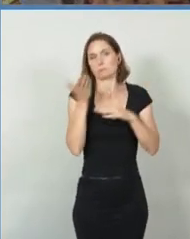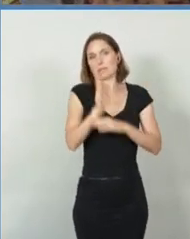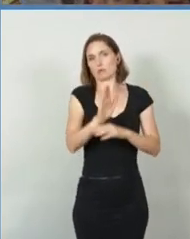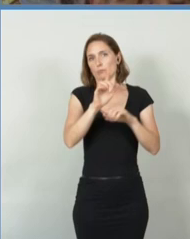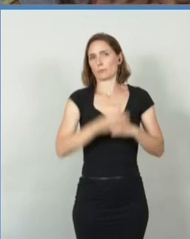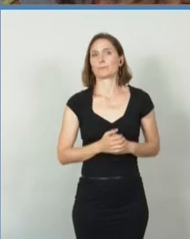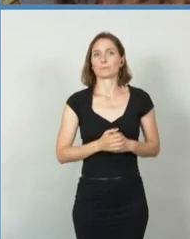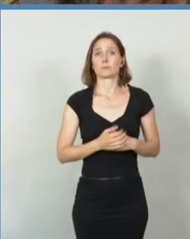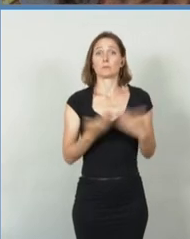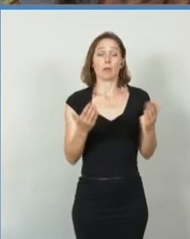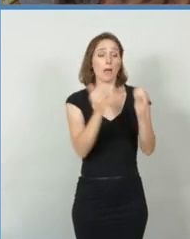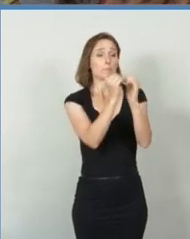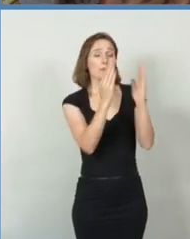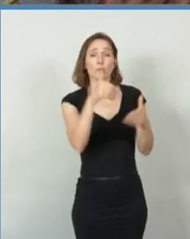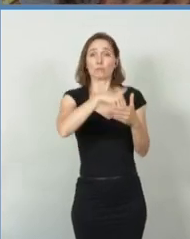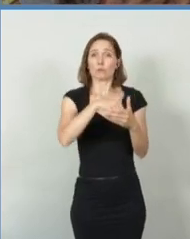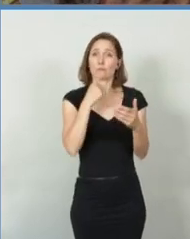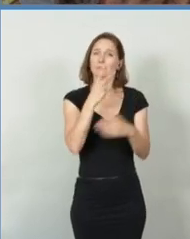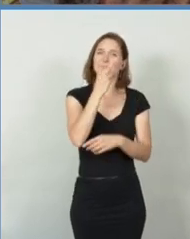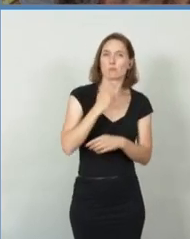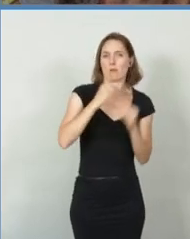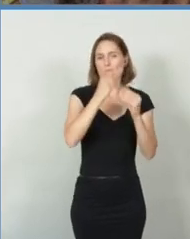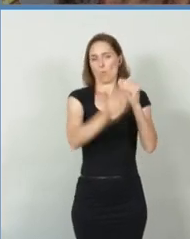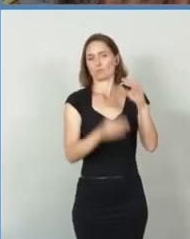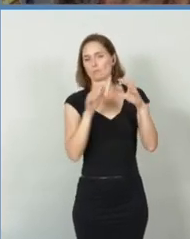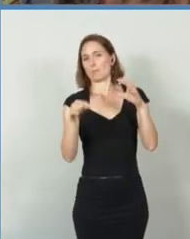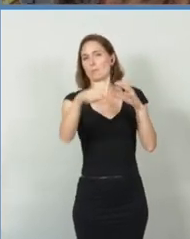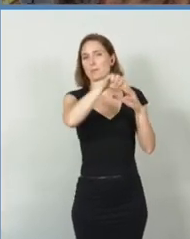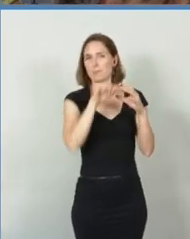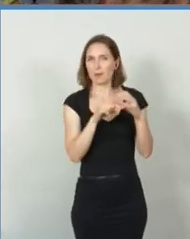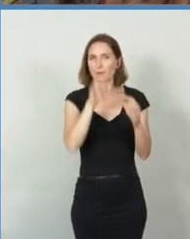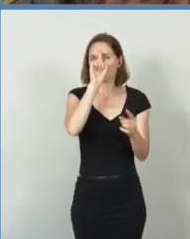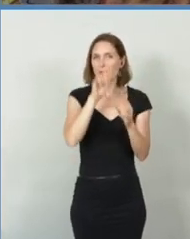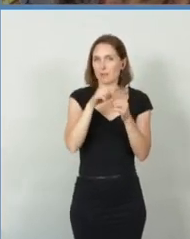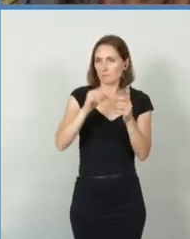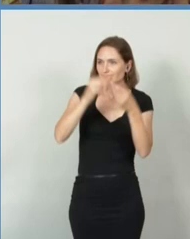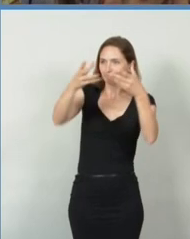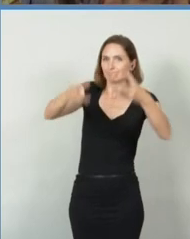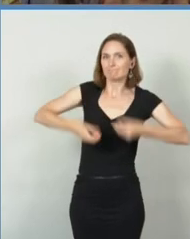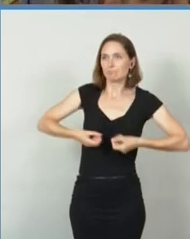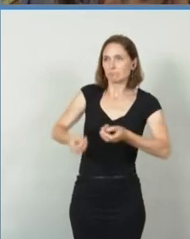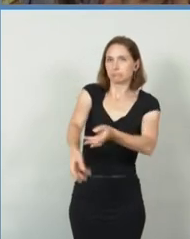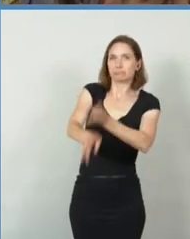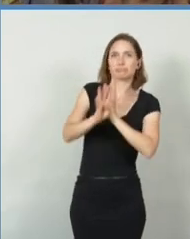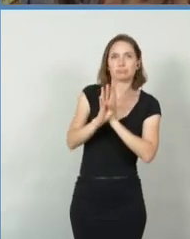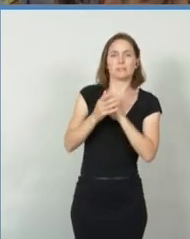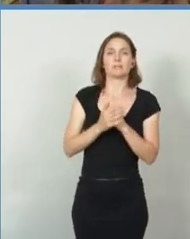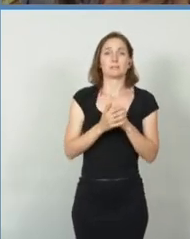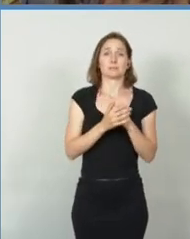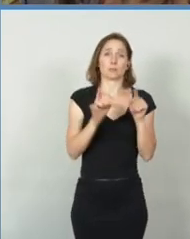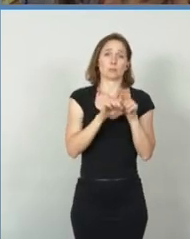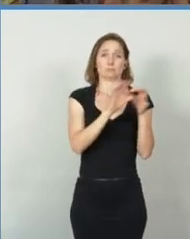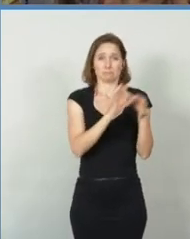de l'Europe et du monde lieu d'ouverture et d'hospitalité lieu pour et avec la société civile lieu où nous